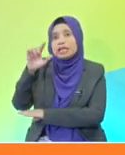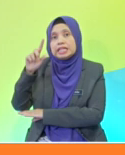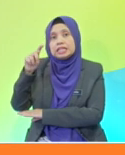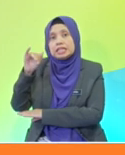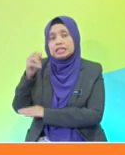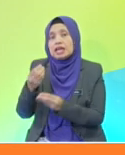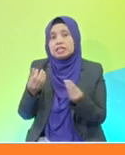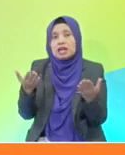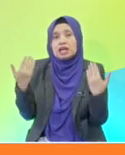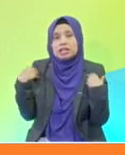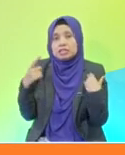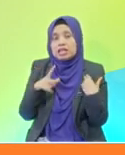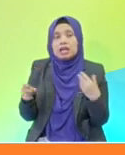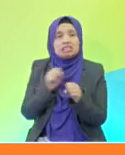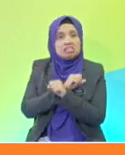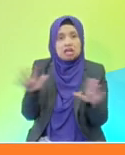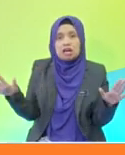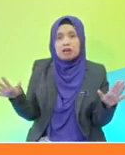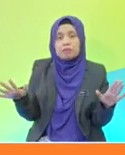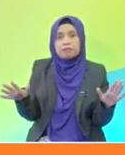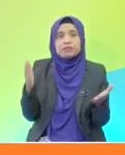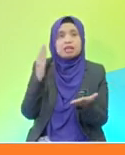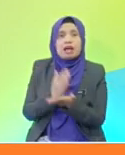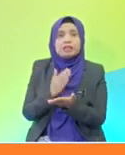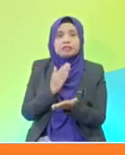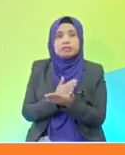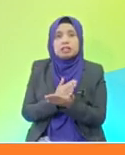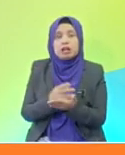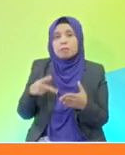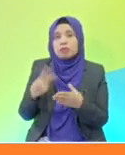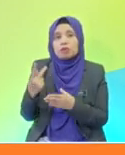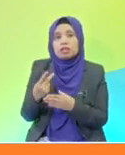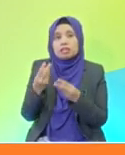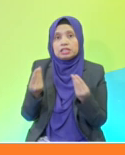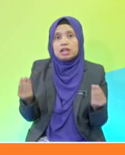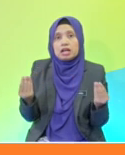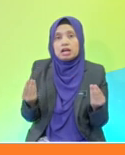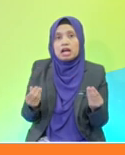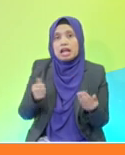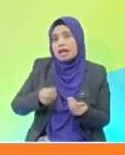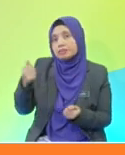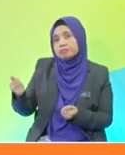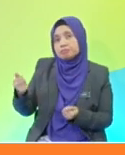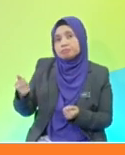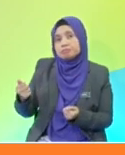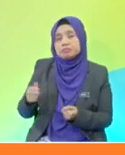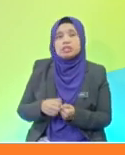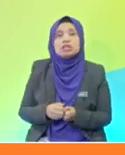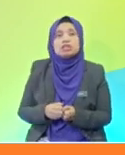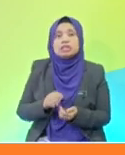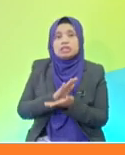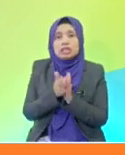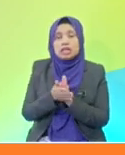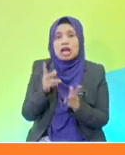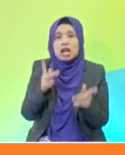penawaran tanah adalah tidak keluar bagi tanah Anugerah alam kalau kita